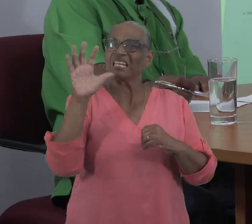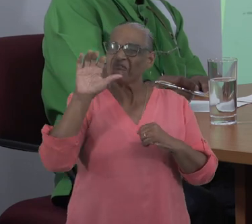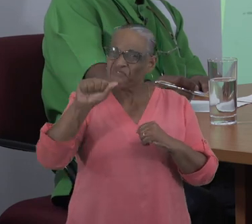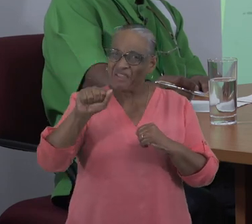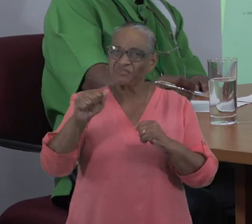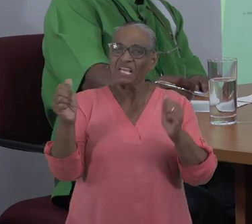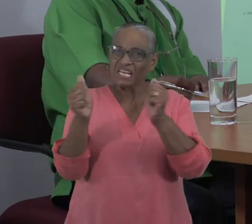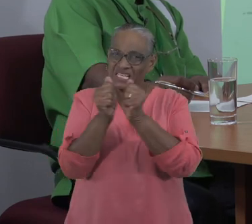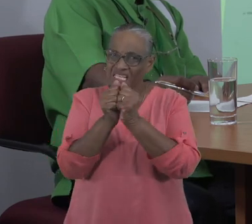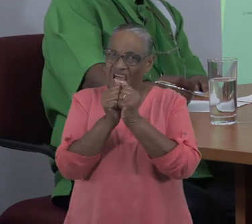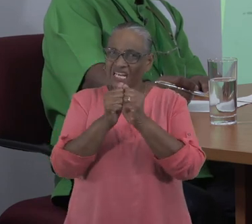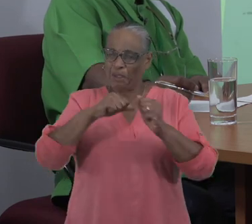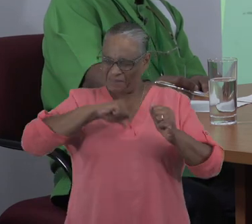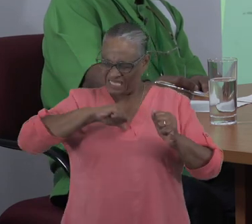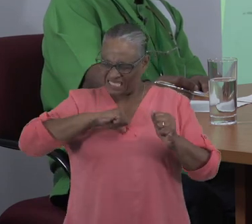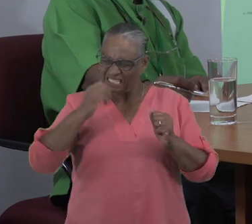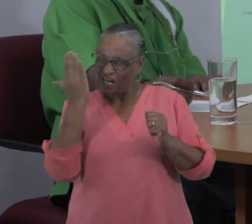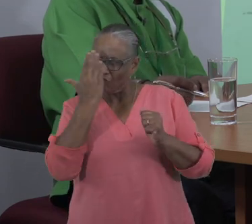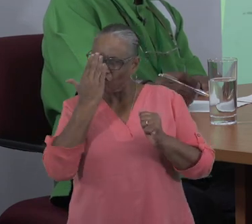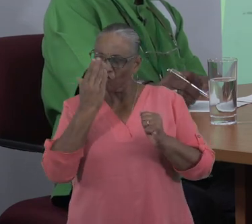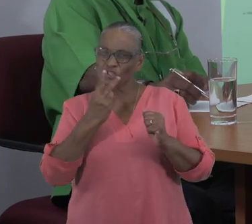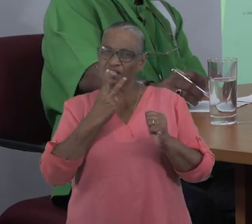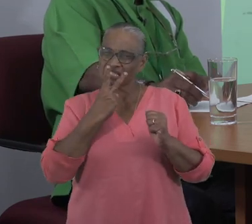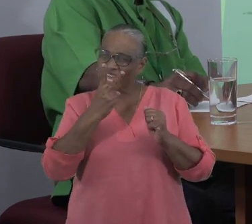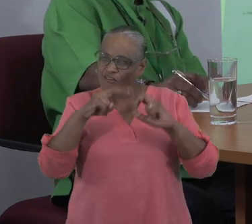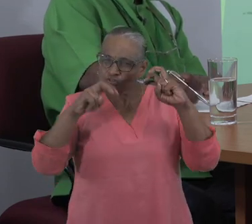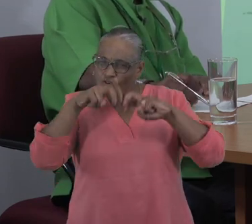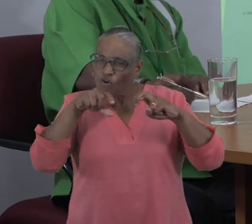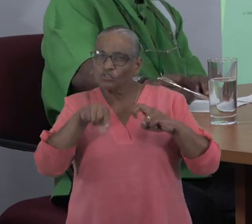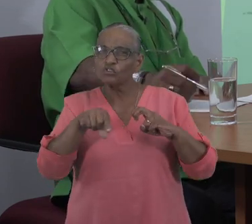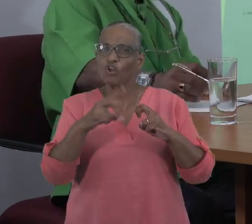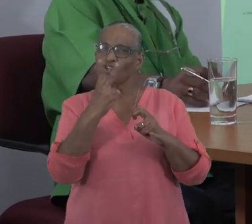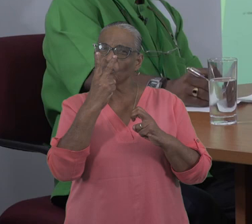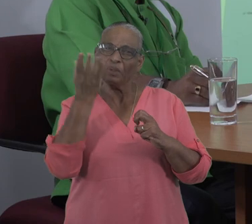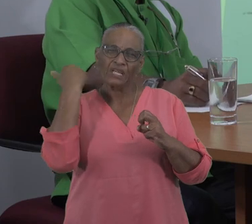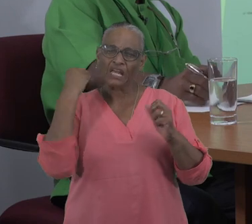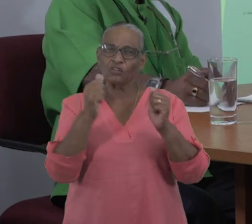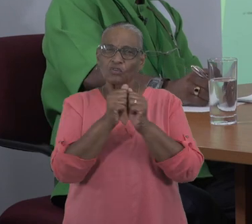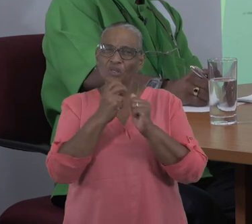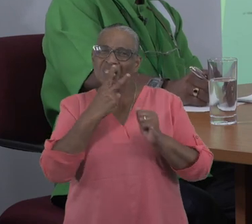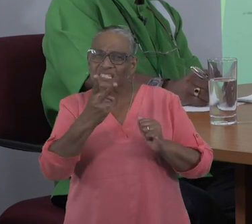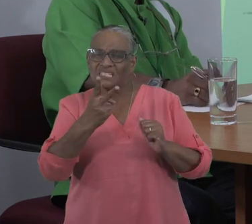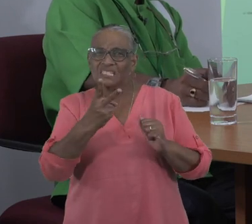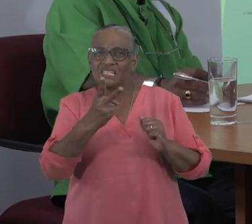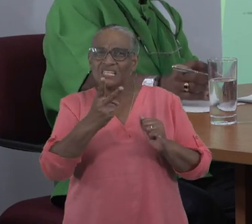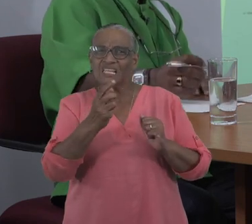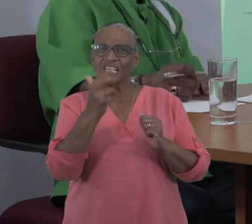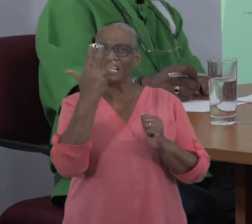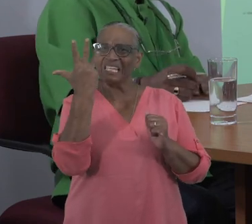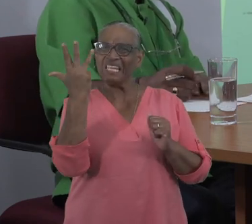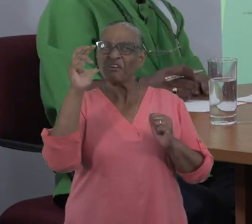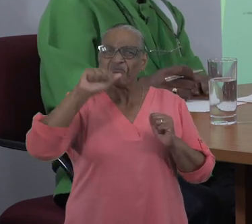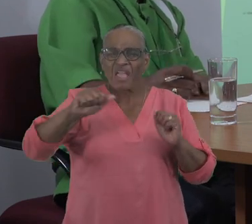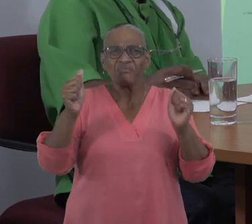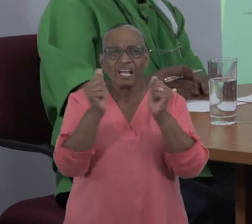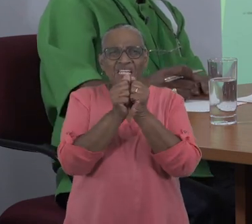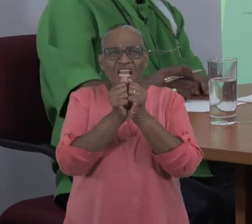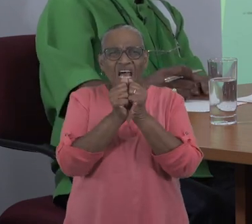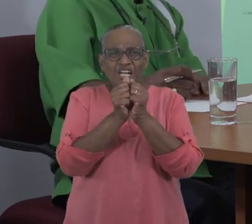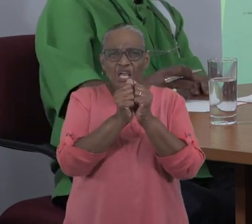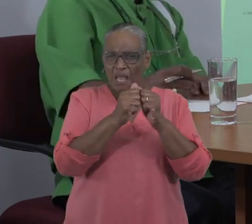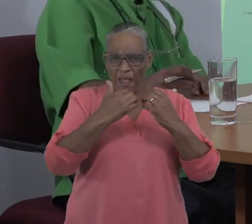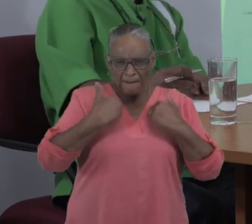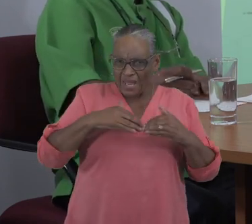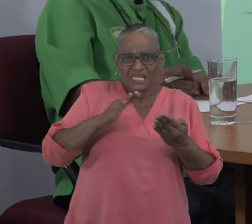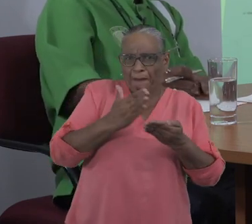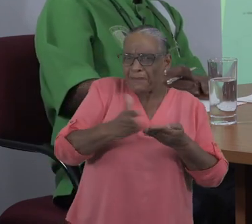hebt. En dit is een kleine studie die ik persoonlijk had gedaan aan de hand van opnamecijfers. Heel kort, 2 jaartjes. En dan zie je gewoon 59 jaar. Dat wil zeggen,